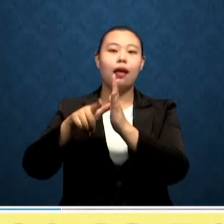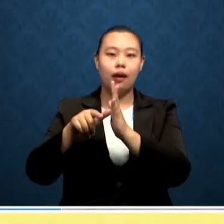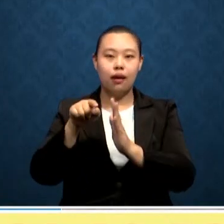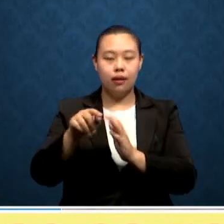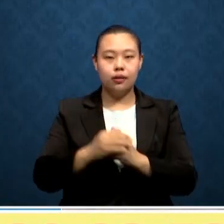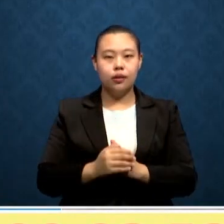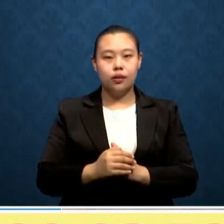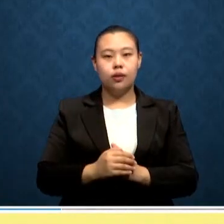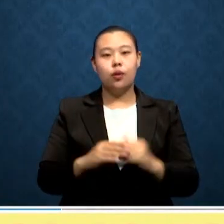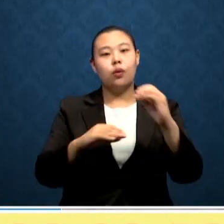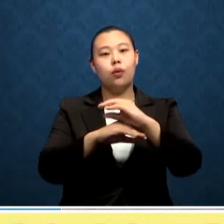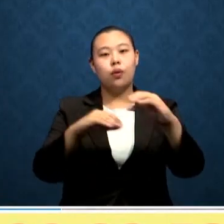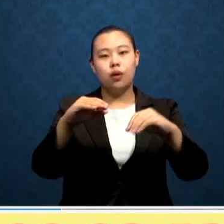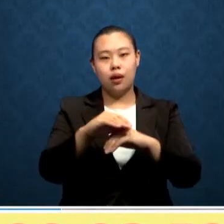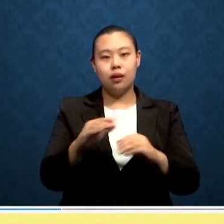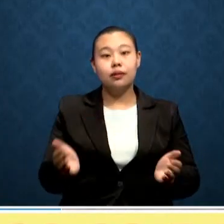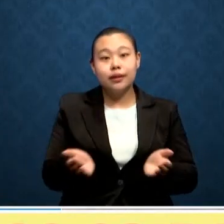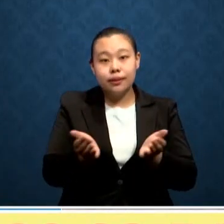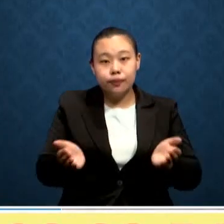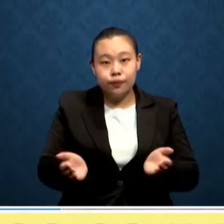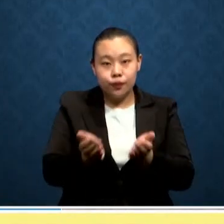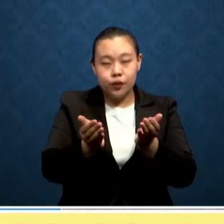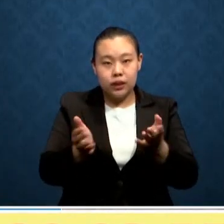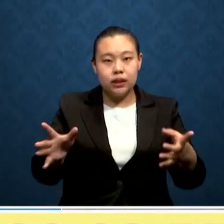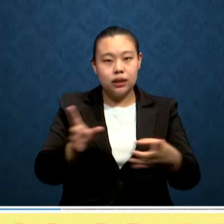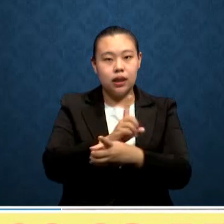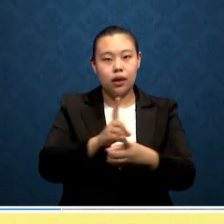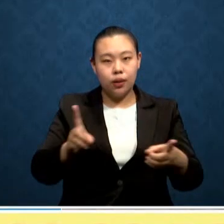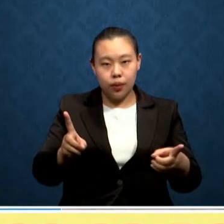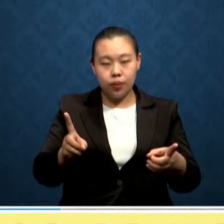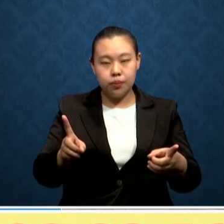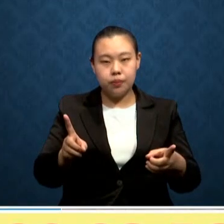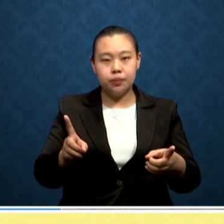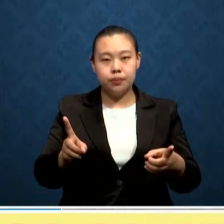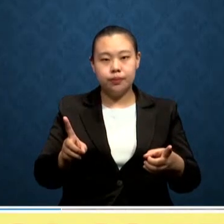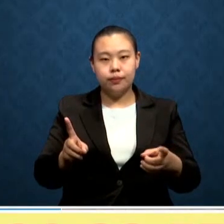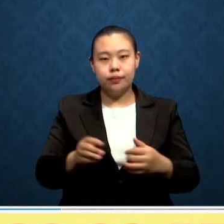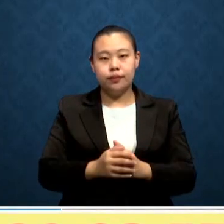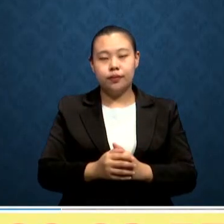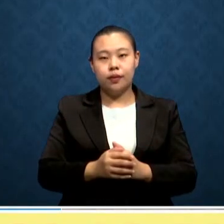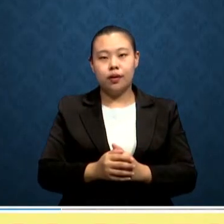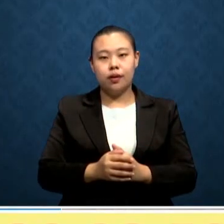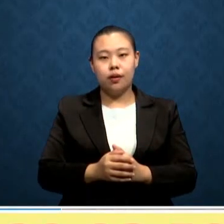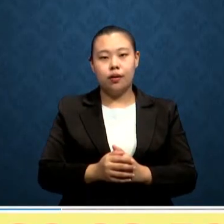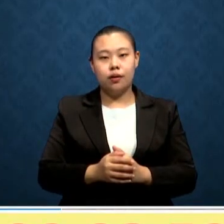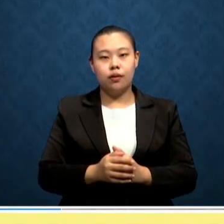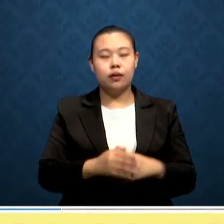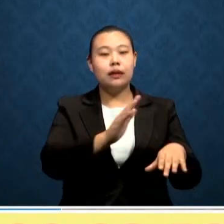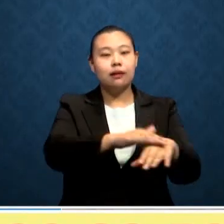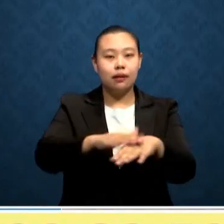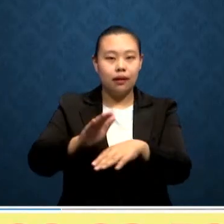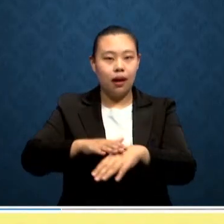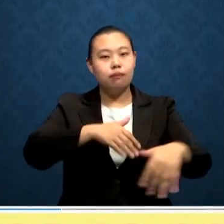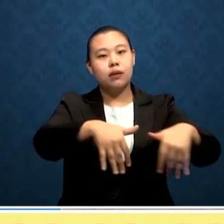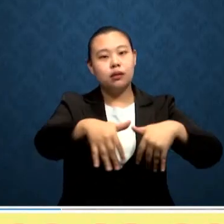ครงการส่งเสริมสังคมและประชาชนให้มีความรู้ความตระหนัก